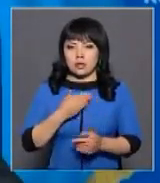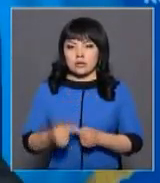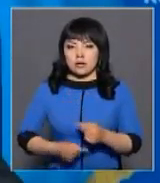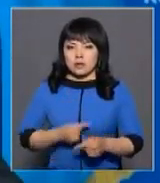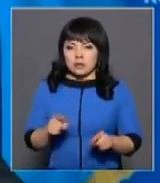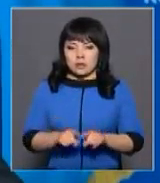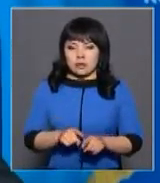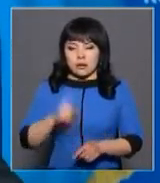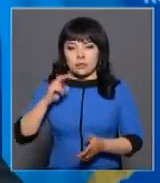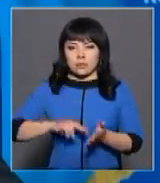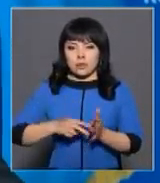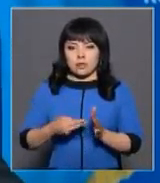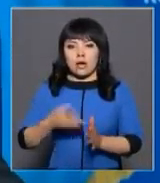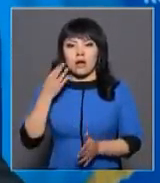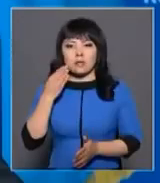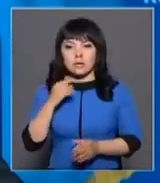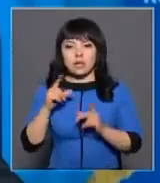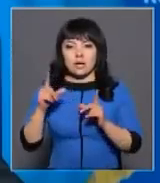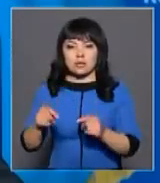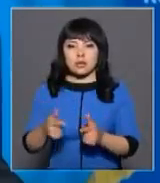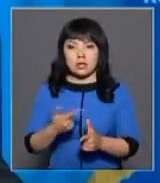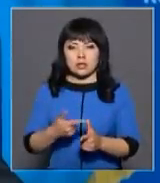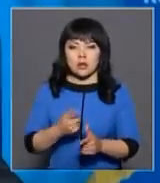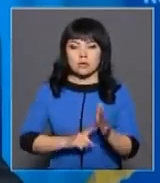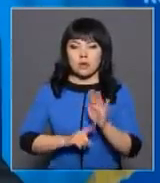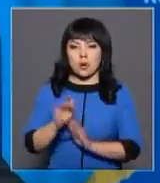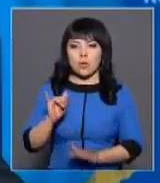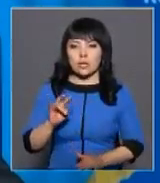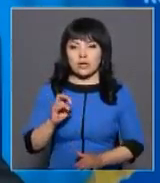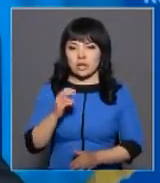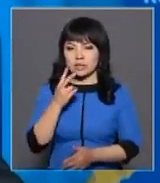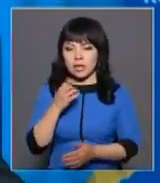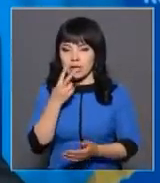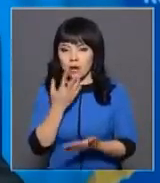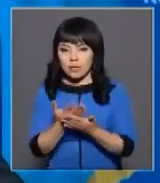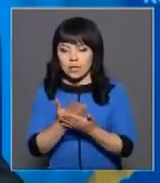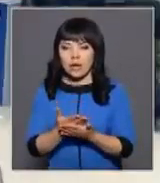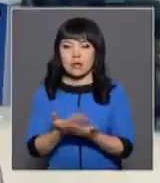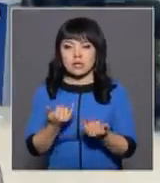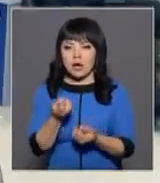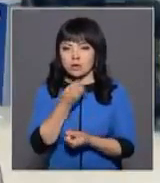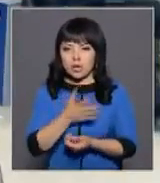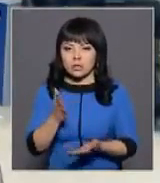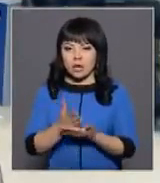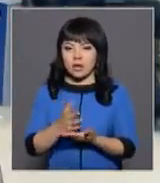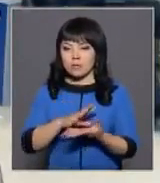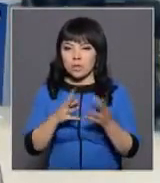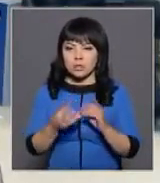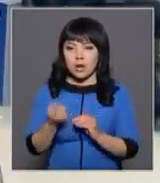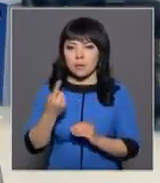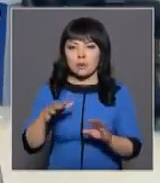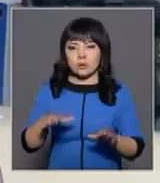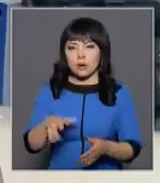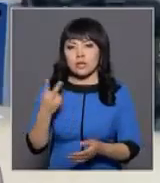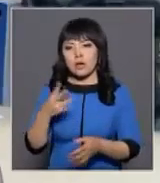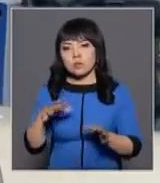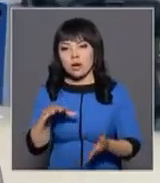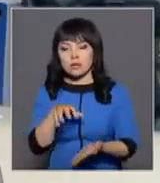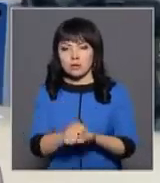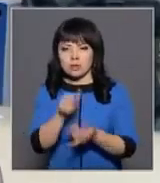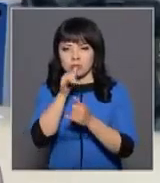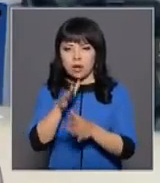Алматыда өтетін универсиадада жақсы результат көрсету. Мен сізге айта алмаймын, бірінші орын аламыз, екінші орын аламыз деп,